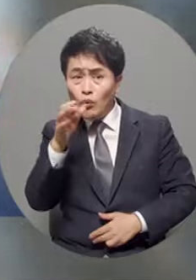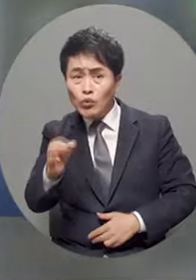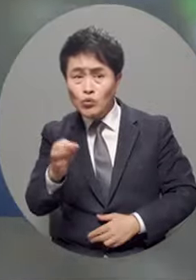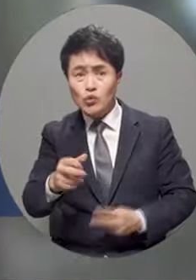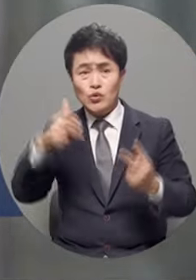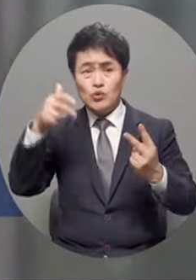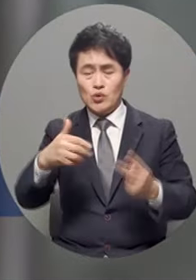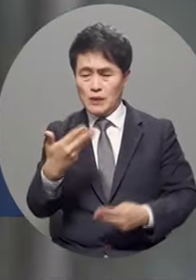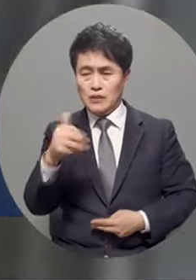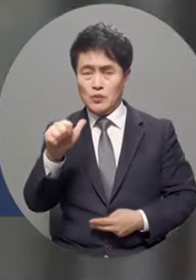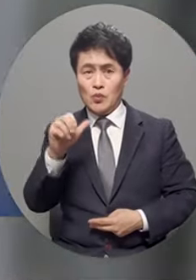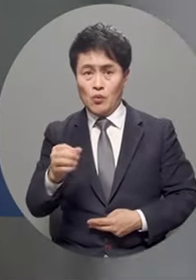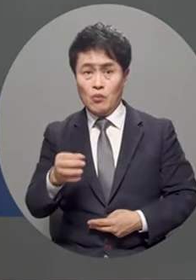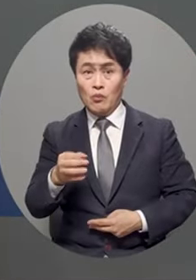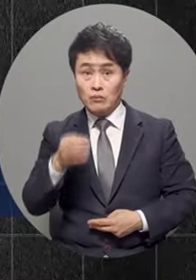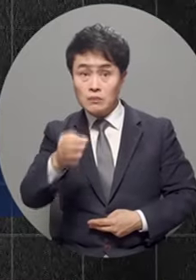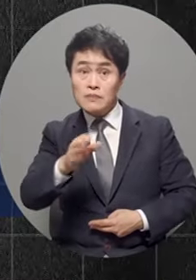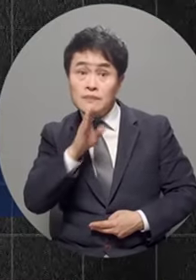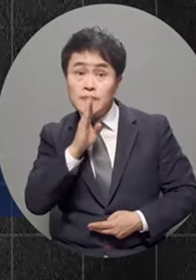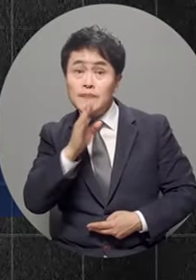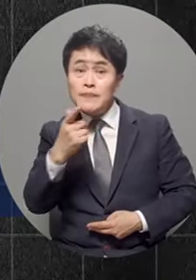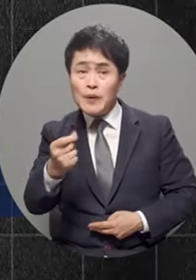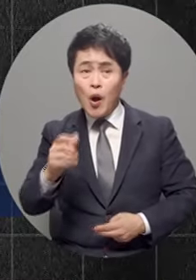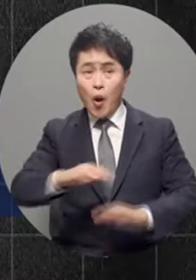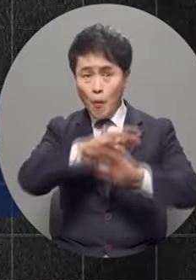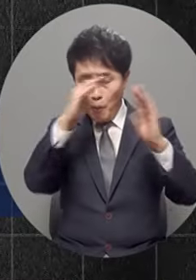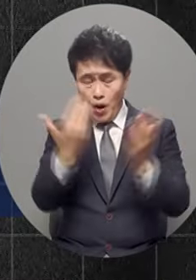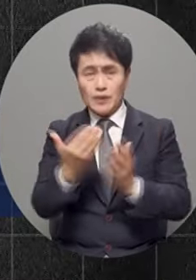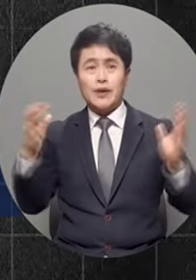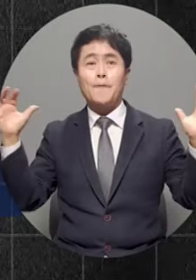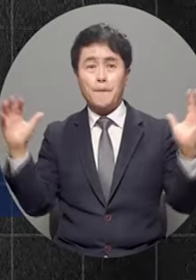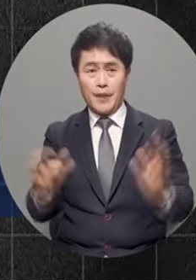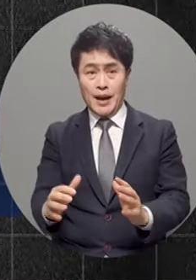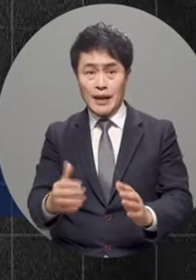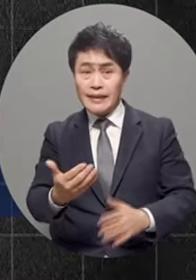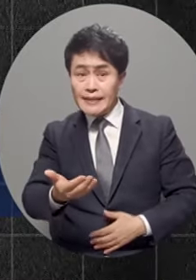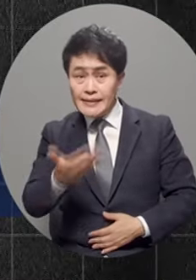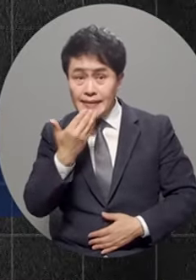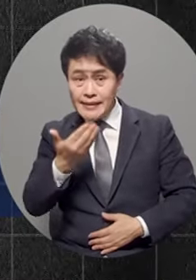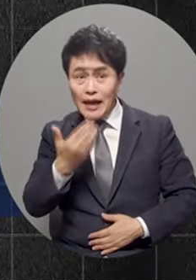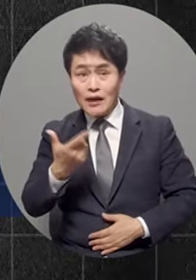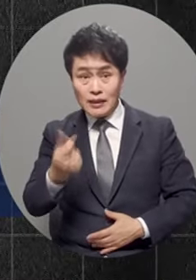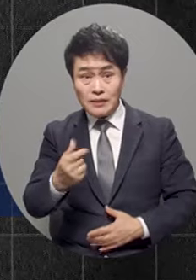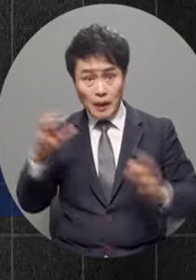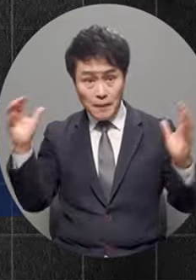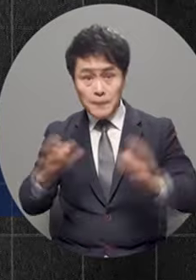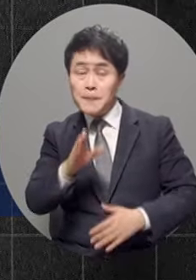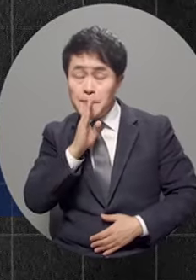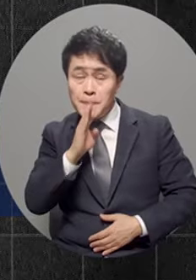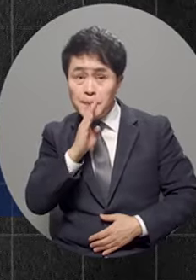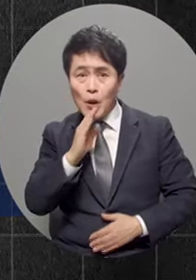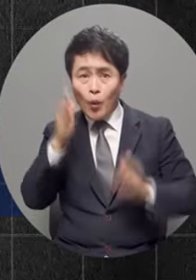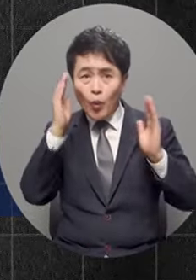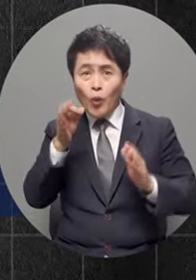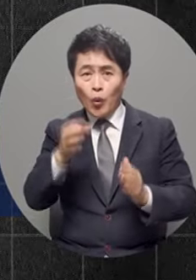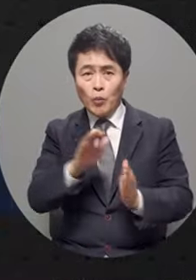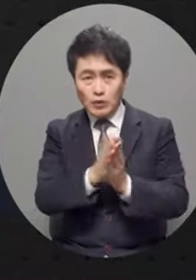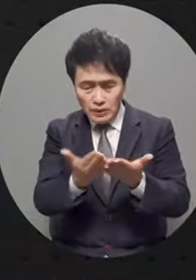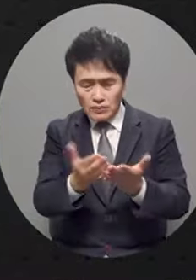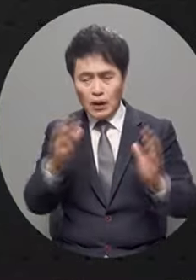2주에 85만 원인 건가요? 네, 맞아요. 모두 다 포함해서요. 식사나 뭐 이런 거 다 포함해서. 맞아요. 수강료 교재비 다